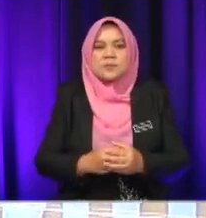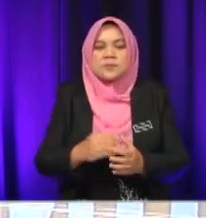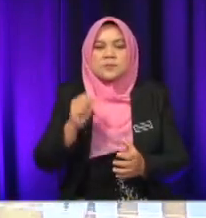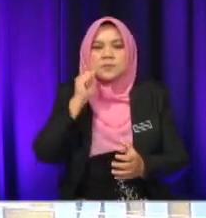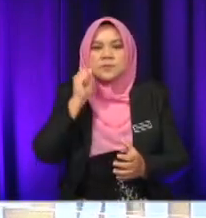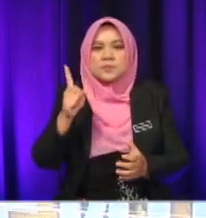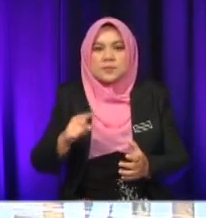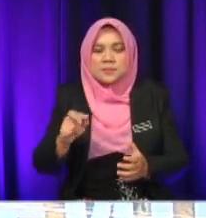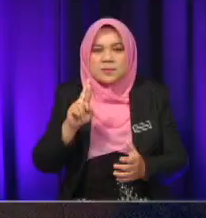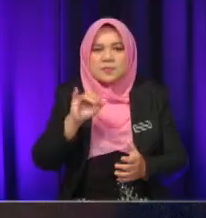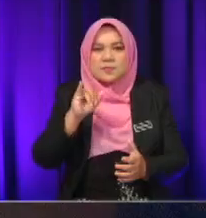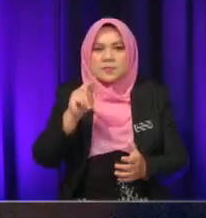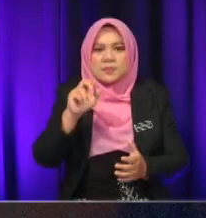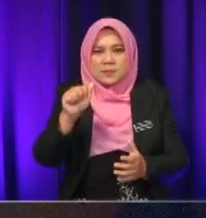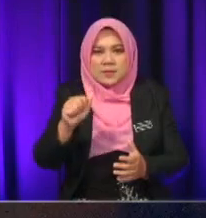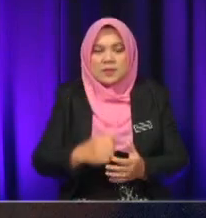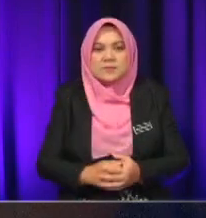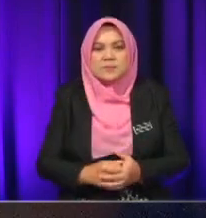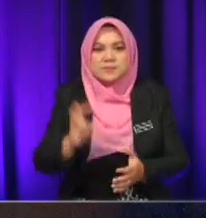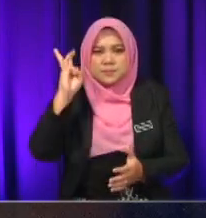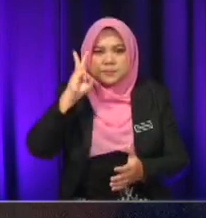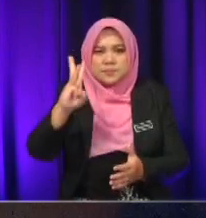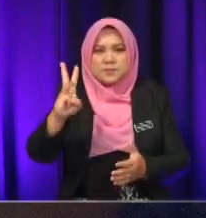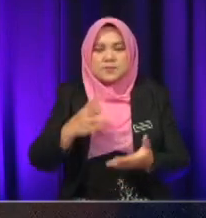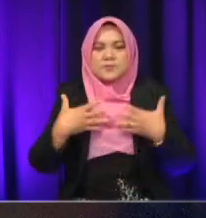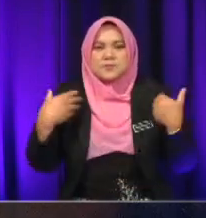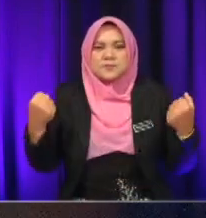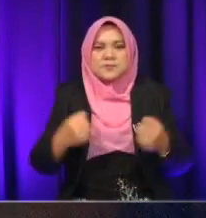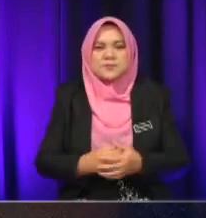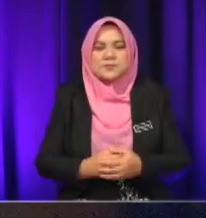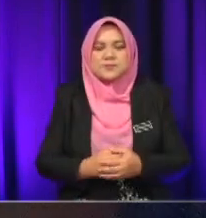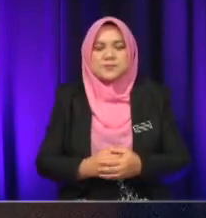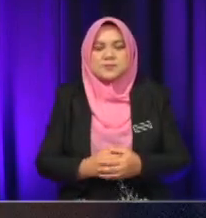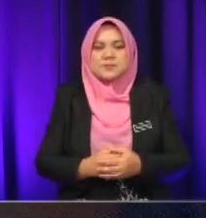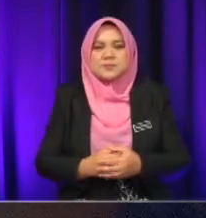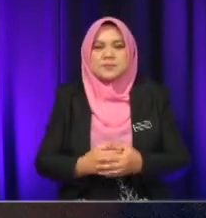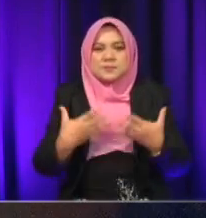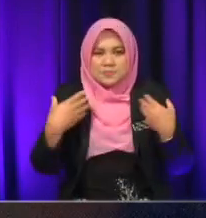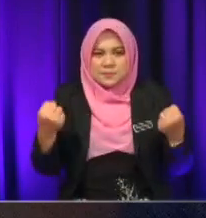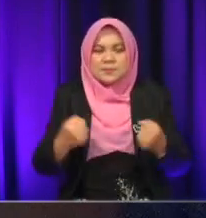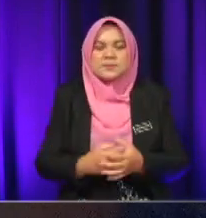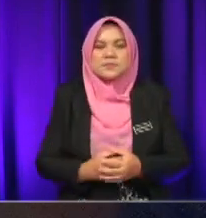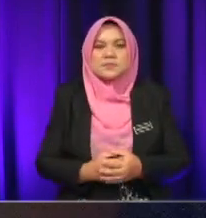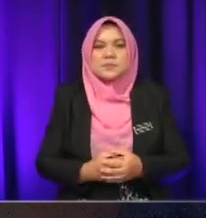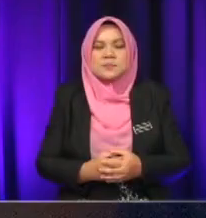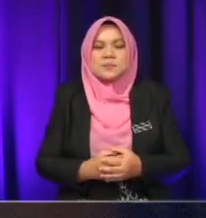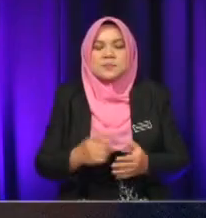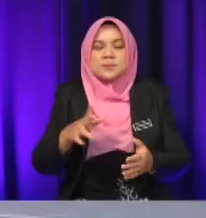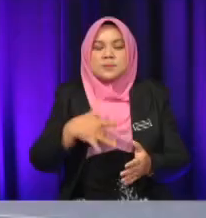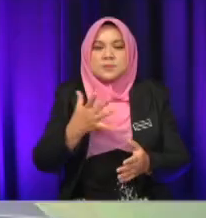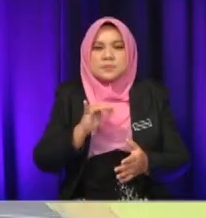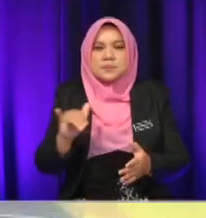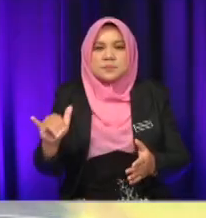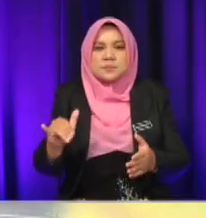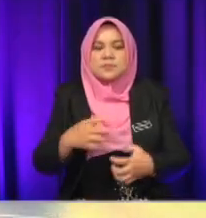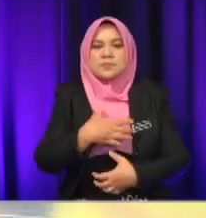Subuh. Hai cikgu, assalamualaikum. Waalaikumsalam. Cikgu Syafika, sihat. Syafika macam mana? Alhamdulillah. Okey, alhamdulillah je cikgu. Rasanya hari ini memang